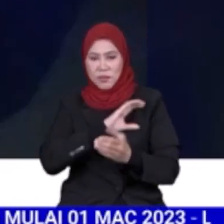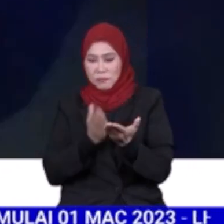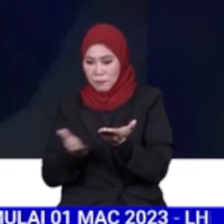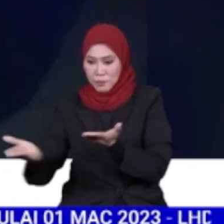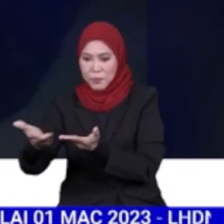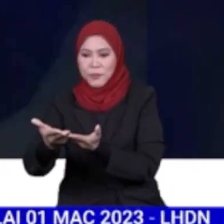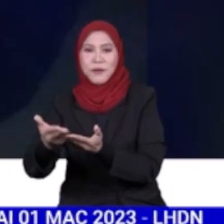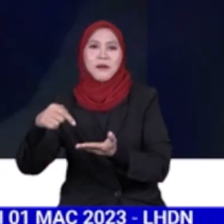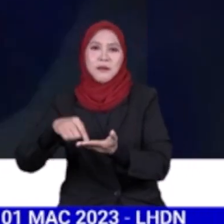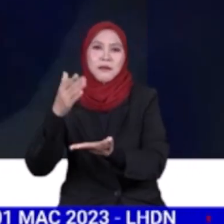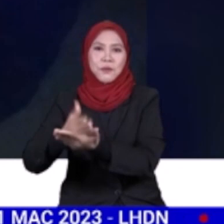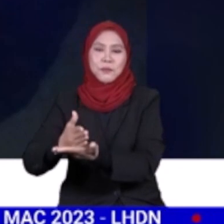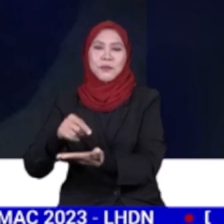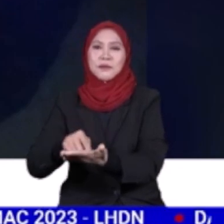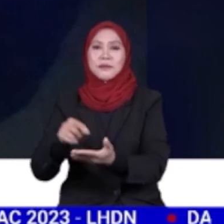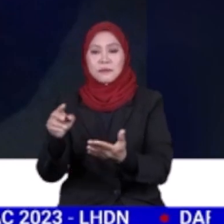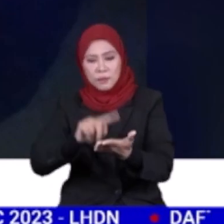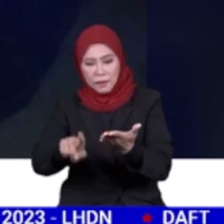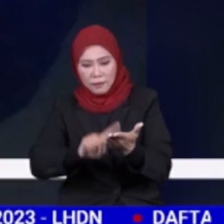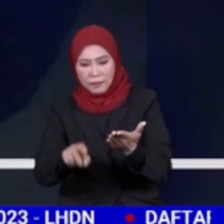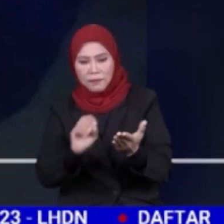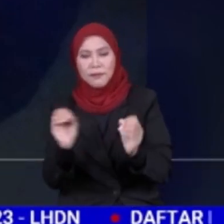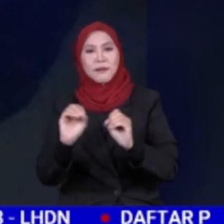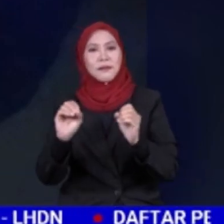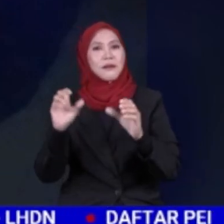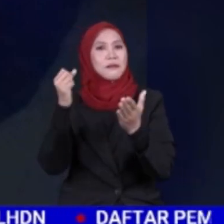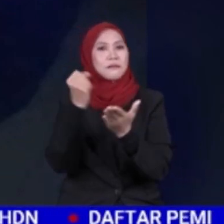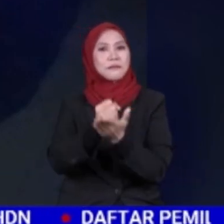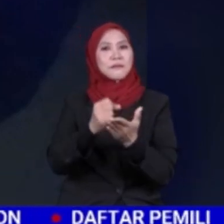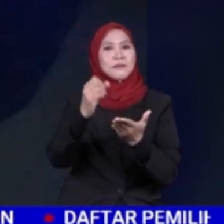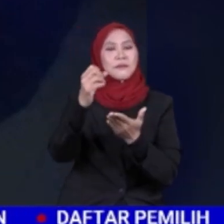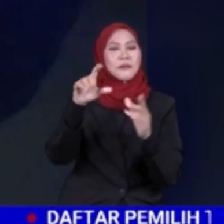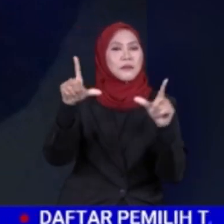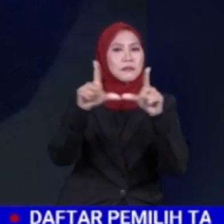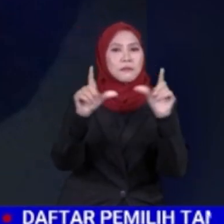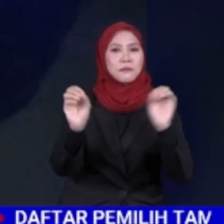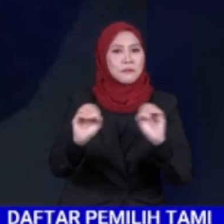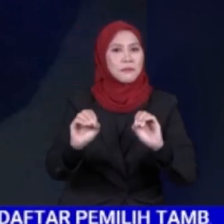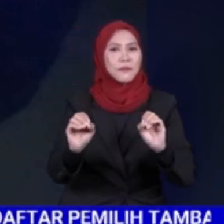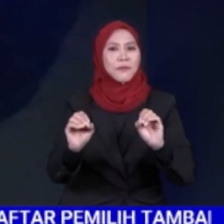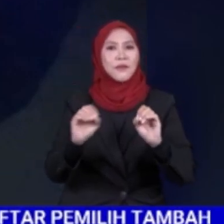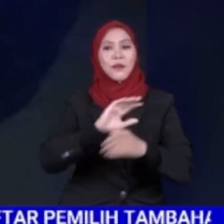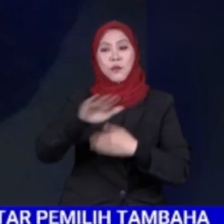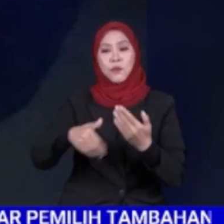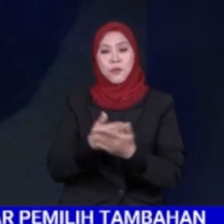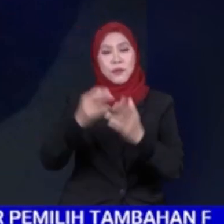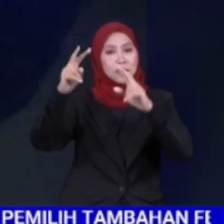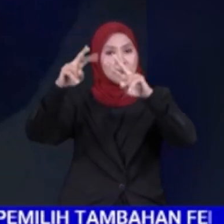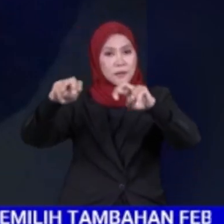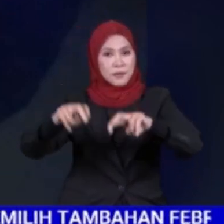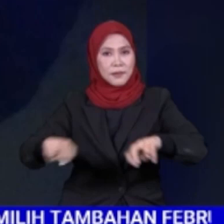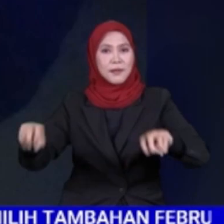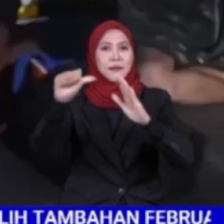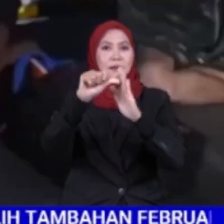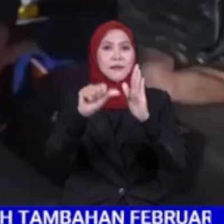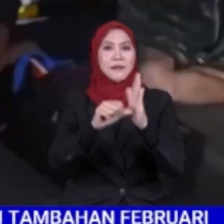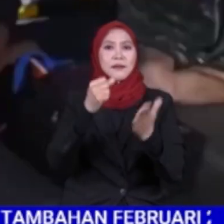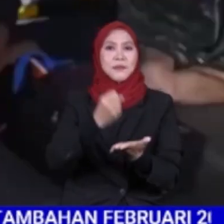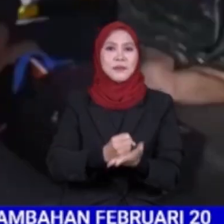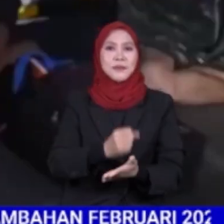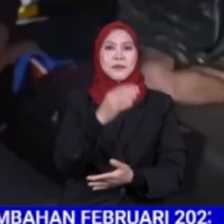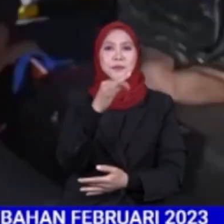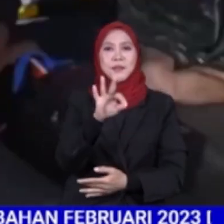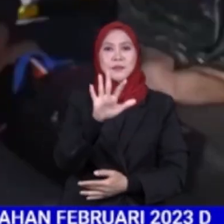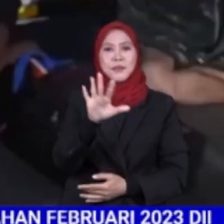hingga 53 tahun itu tidak memiliki Dokumen pengenalan diri yang sah Mbok dan semua Pati di siasat mengikut akta imigration